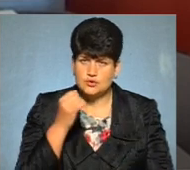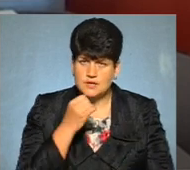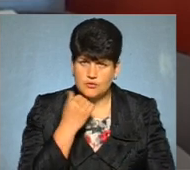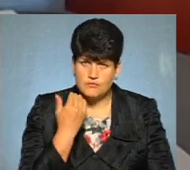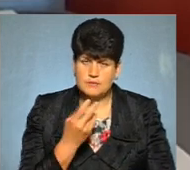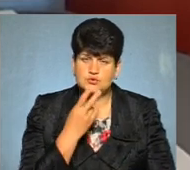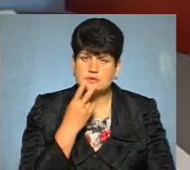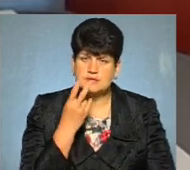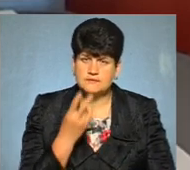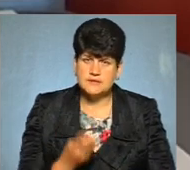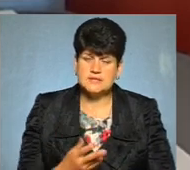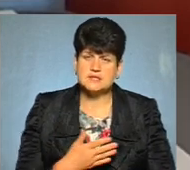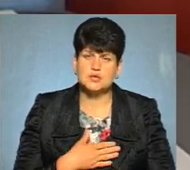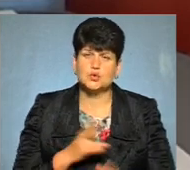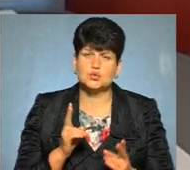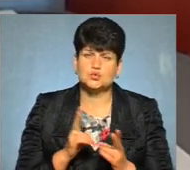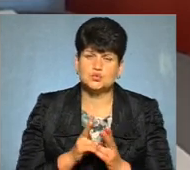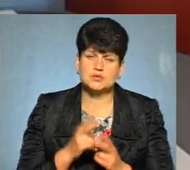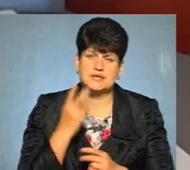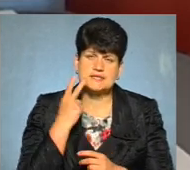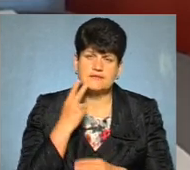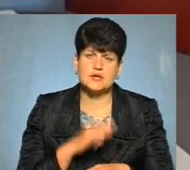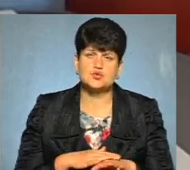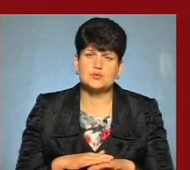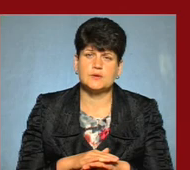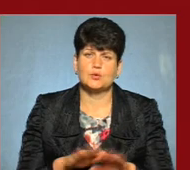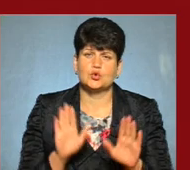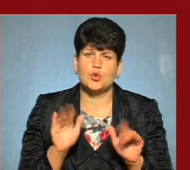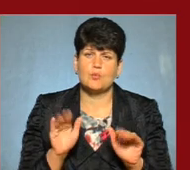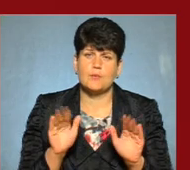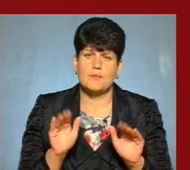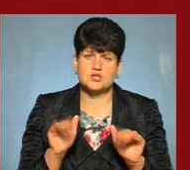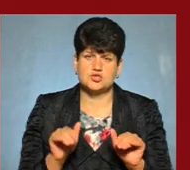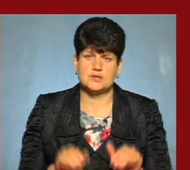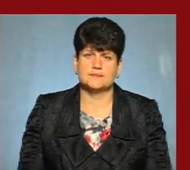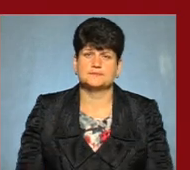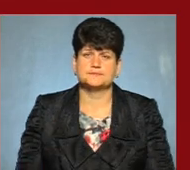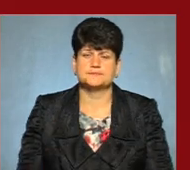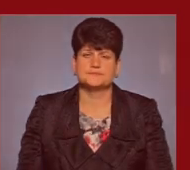дивилися нас. До зустрічі, побачимося, як завжди, на Суспільному. До побачення. До побачення.